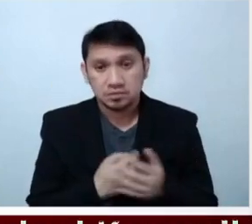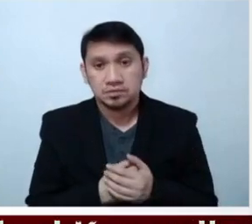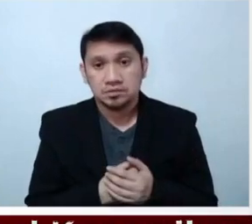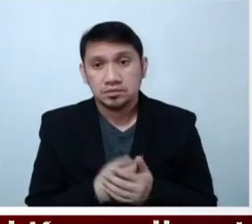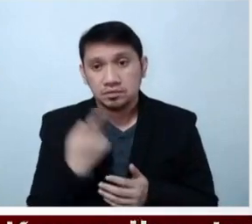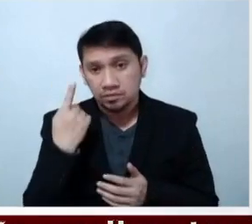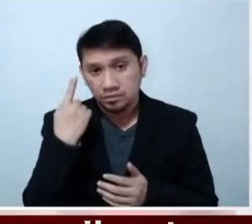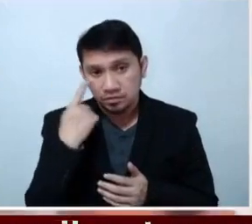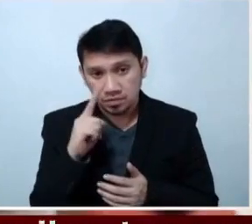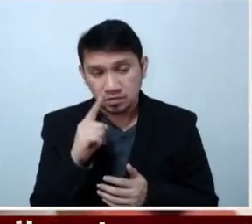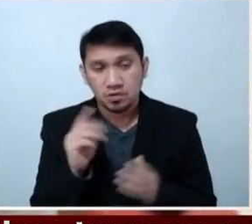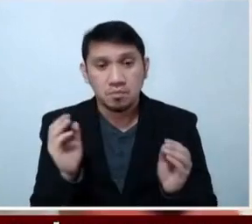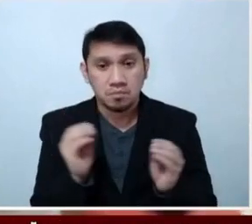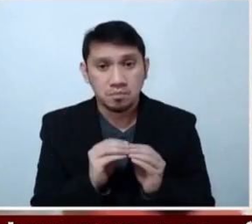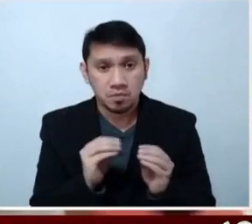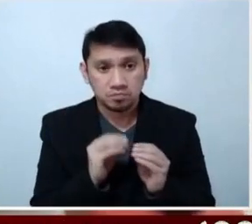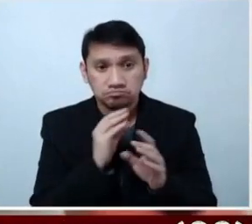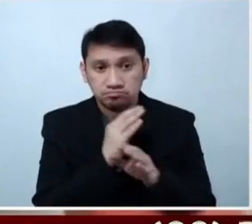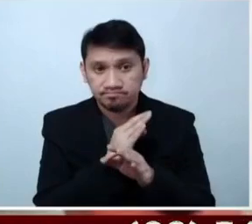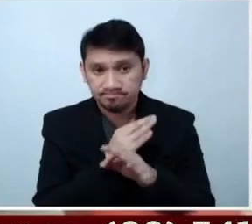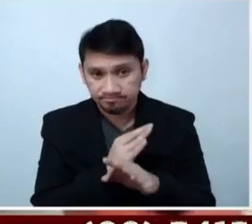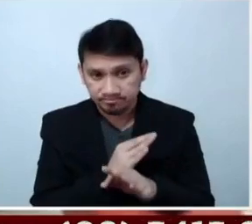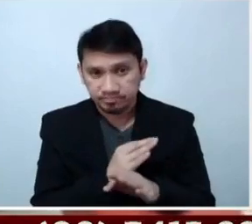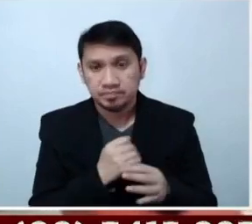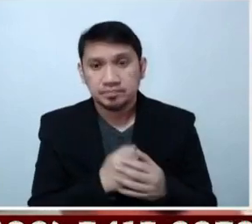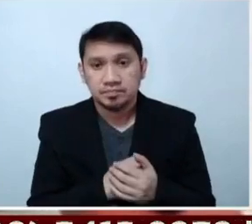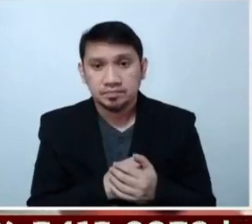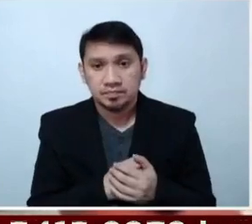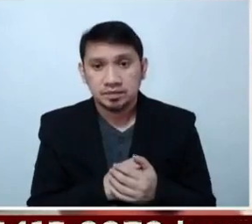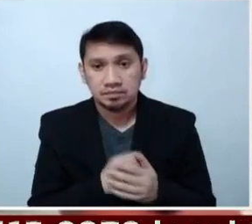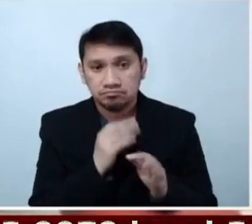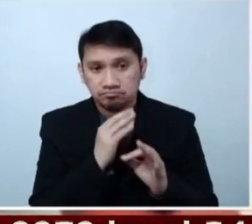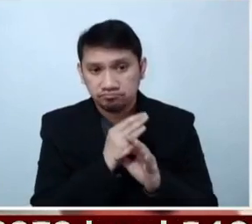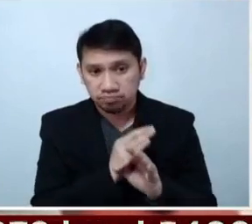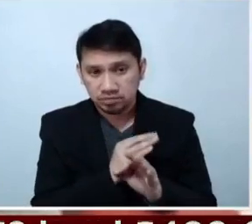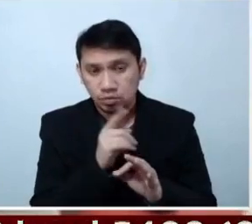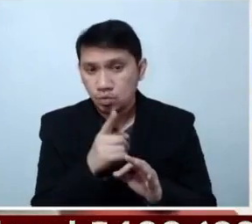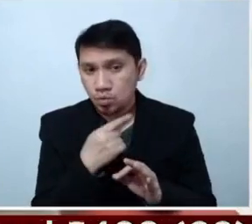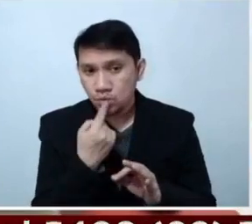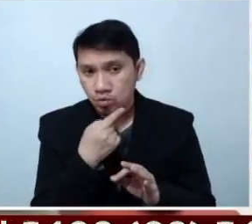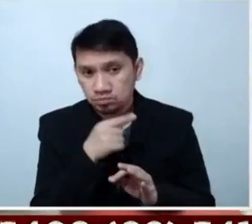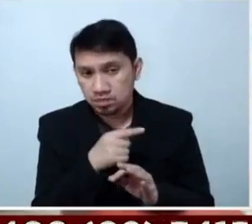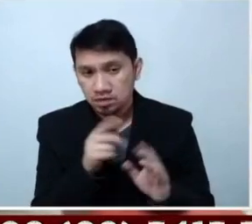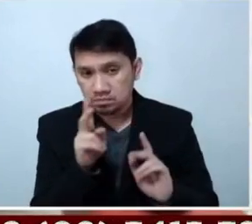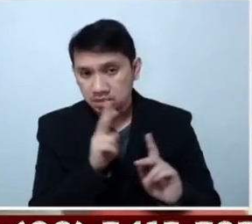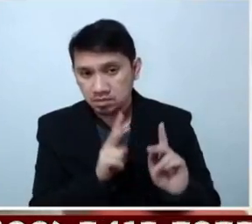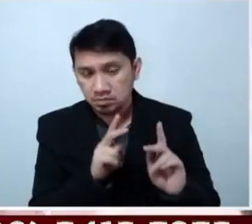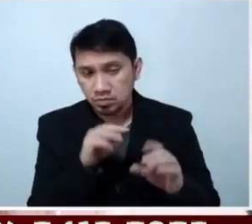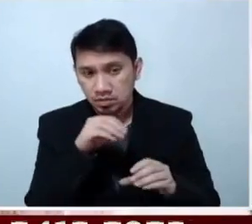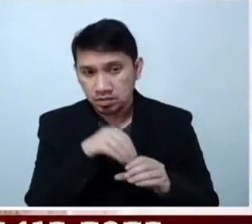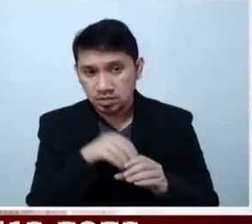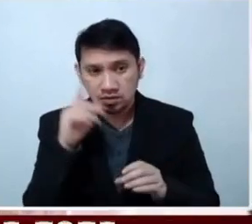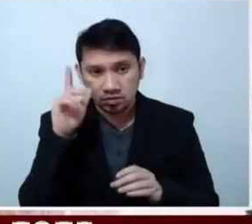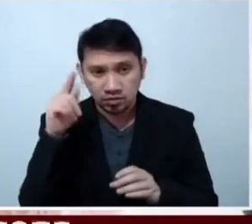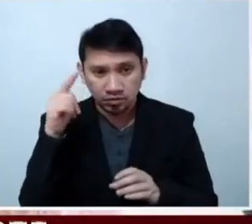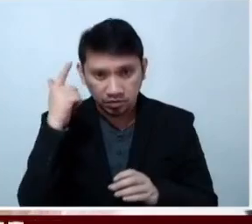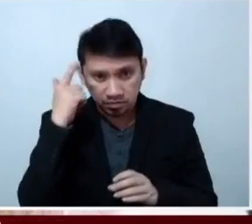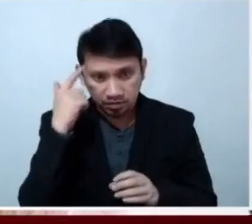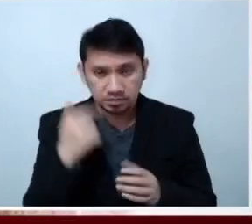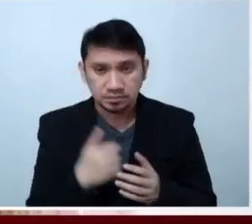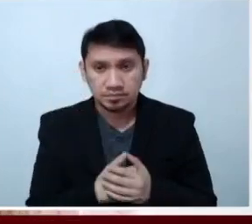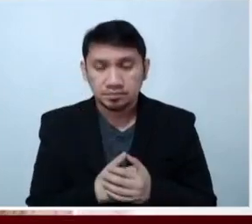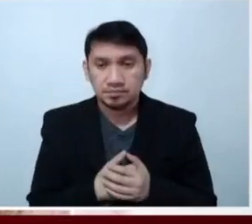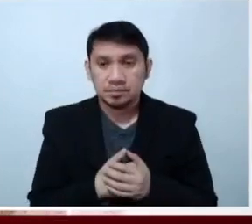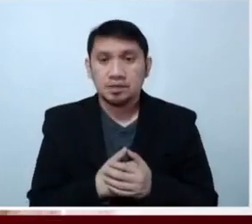po mas maayos na yung mga maging tao sa gobyerno, kung sino po yung talagang dapat pagkatiwalaan. Hinihingi din po